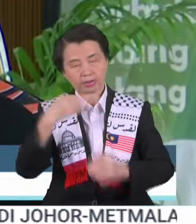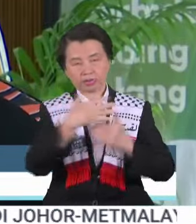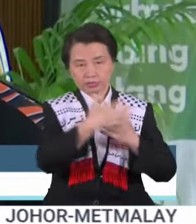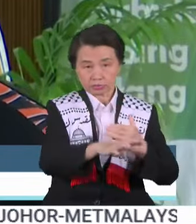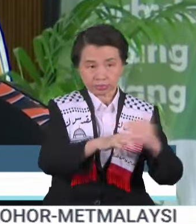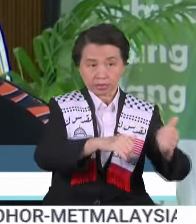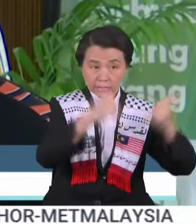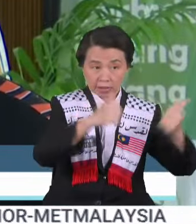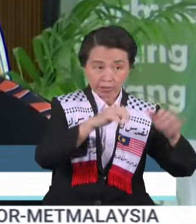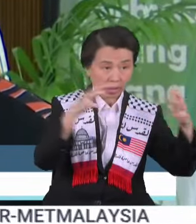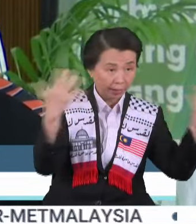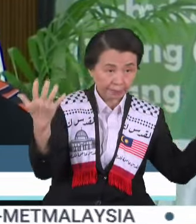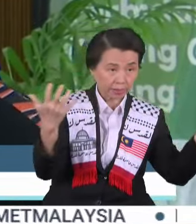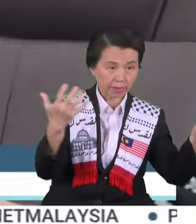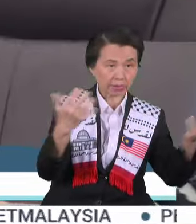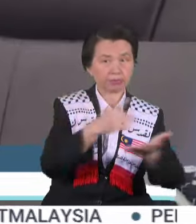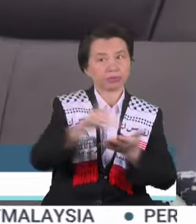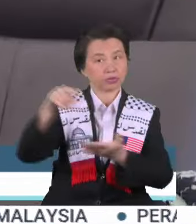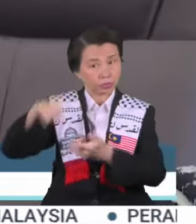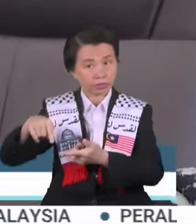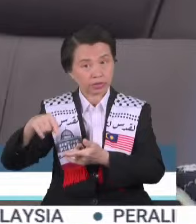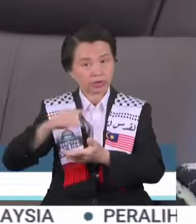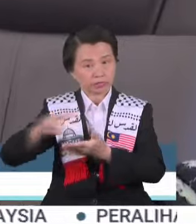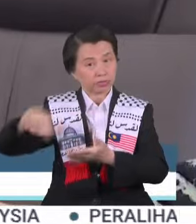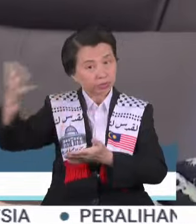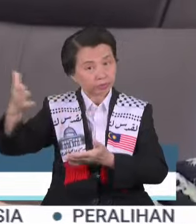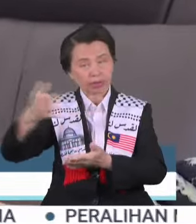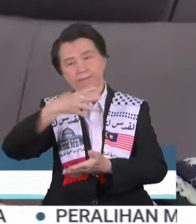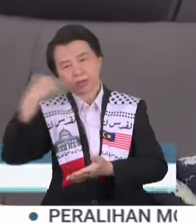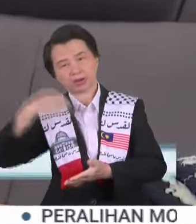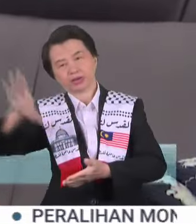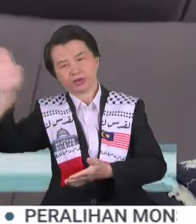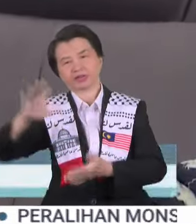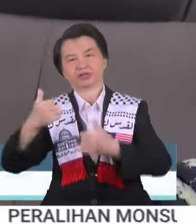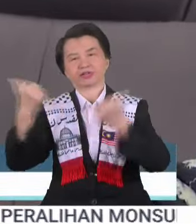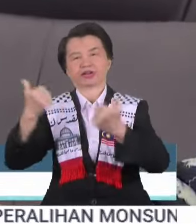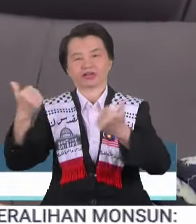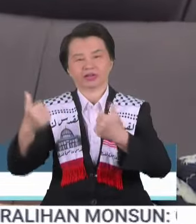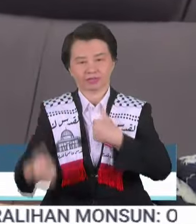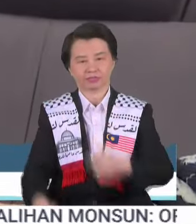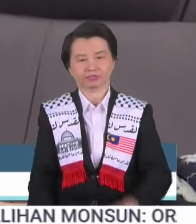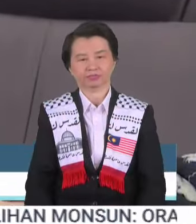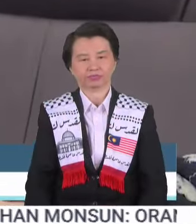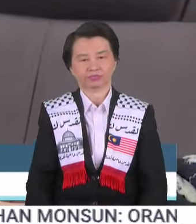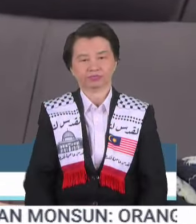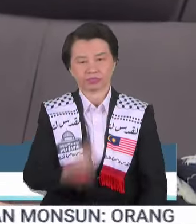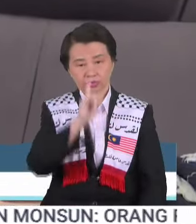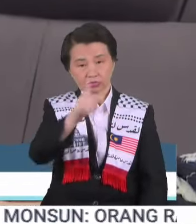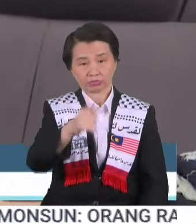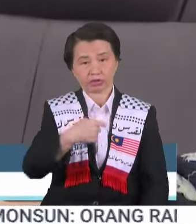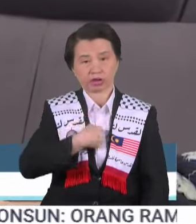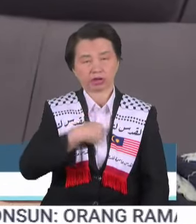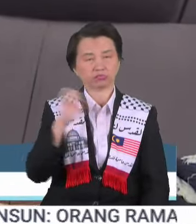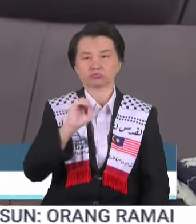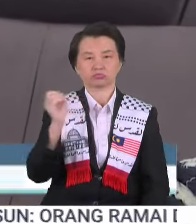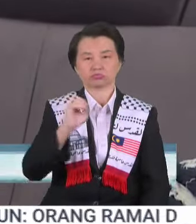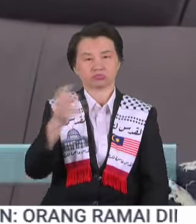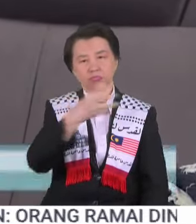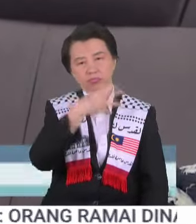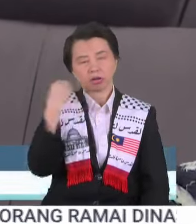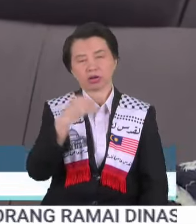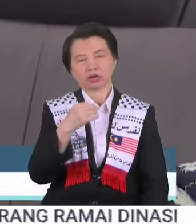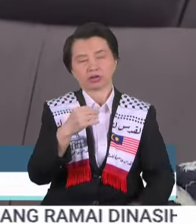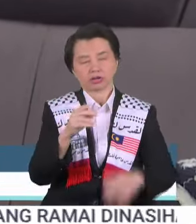selepas minggu ni lah. Selamat hari raya semua. Jadi kita penjawab awam ni, saya tak balik kampung. Jadi saya